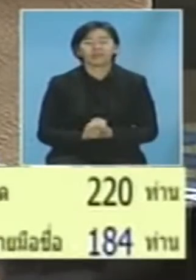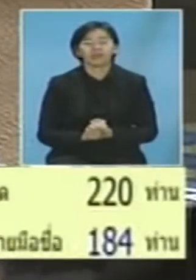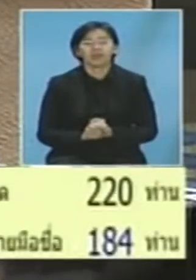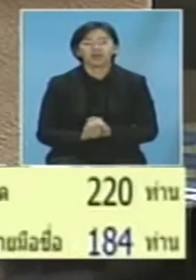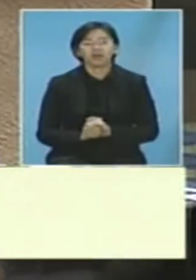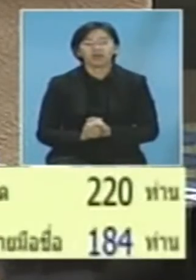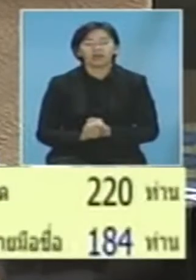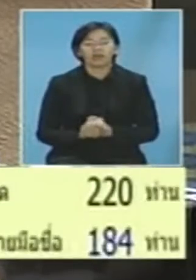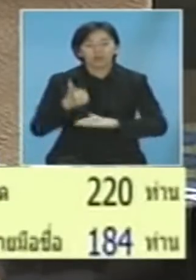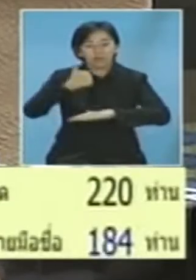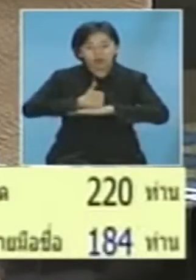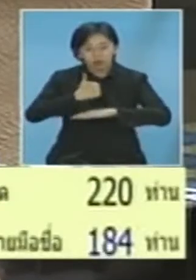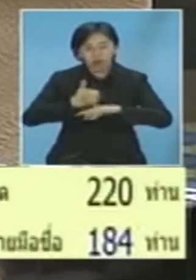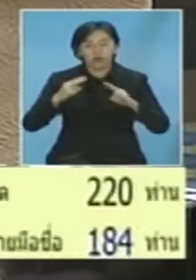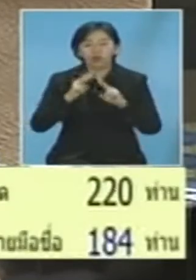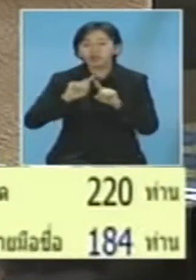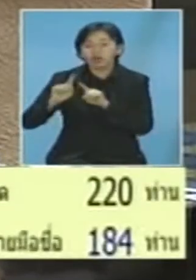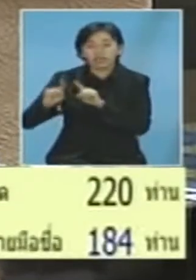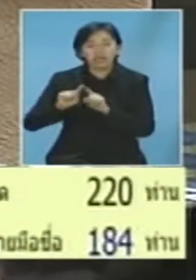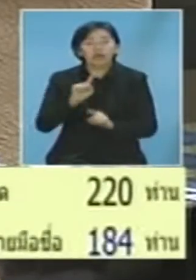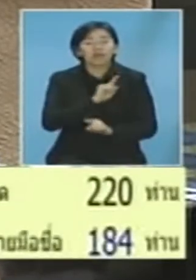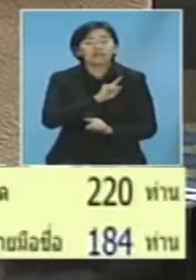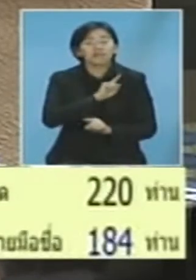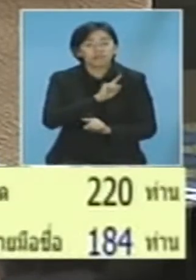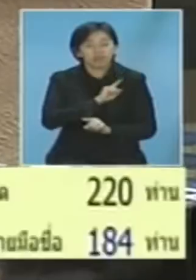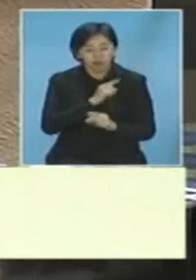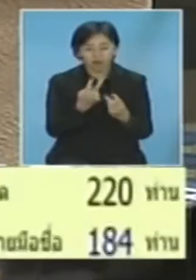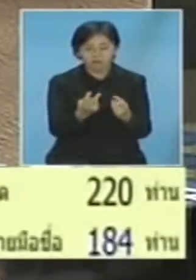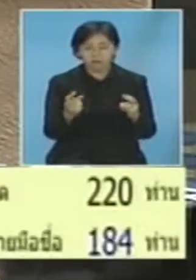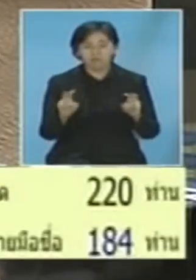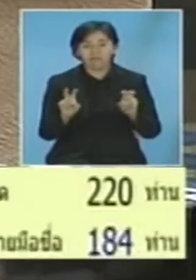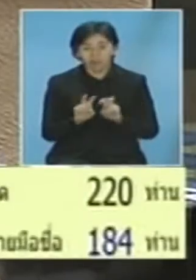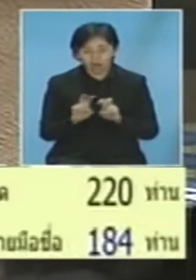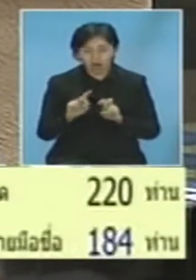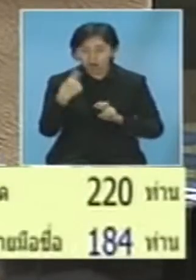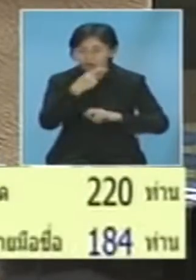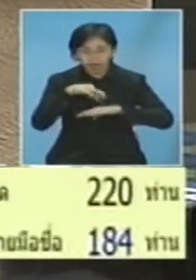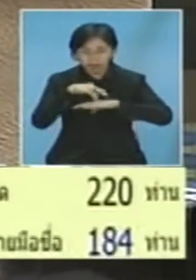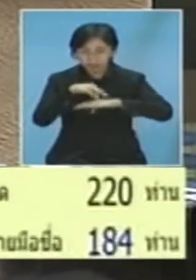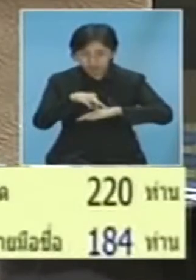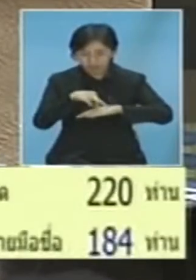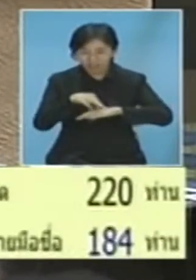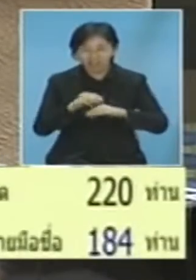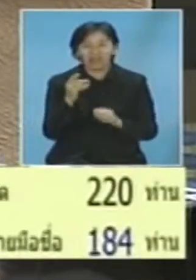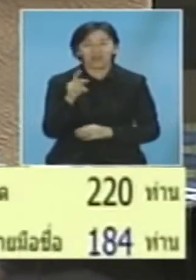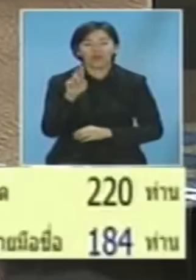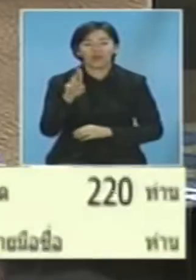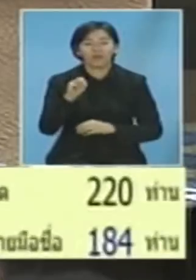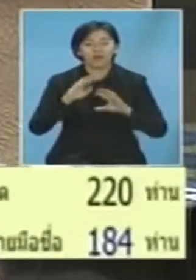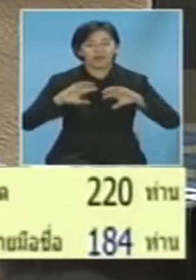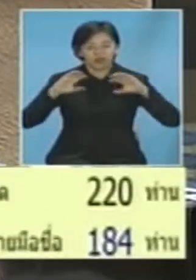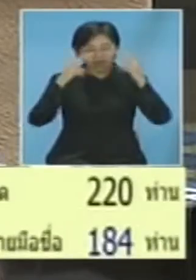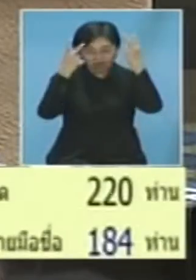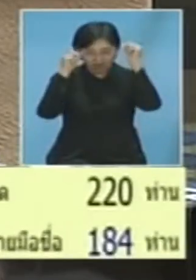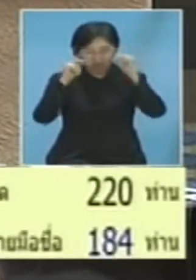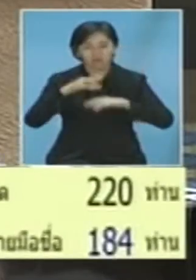คับบัญชาของกระทรวงทบวงกรมที่เกี่ยวข้องซึ่งแต่งตั้งโดยคณะรัฐมนตรีนายกรัฐมน